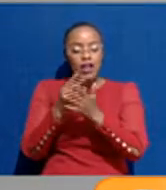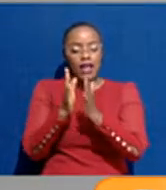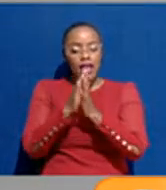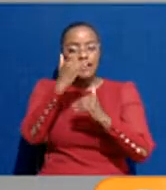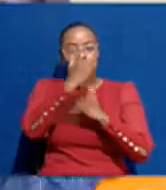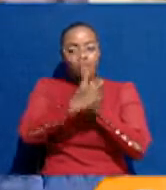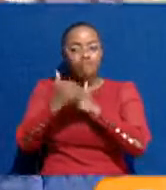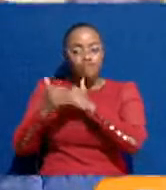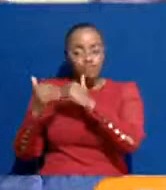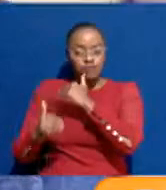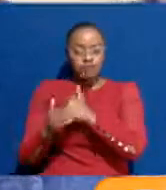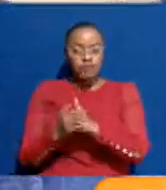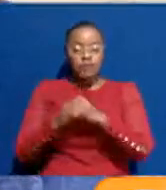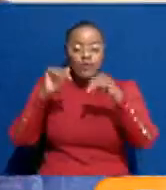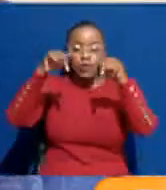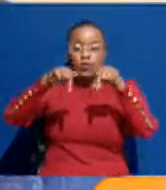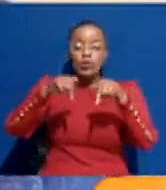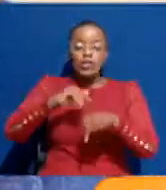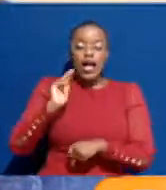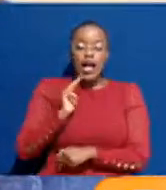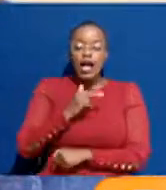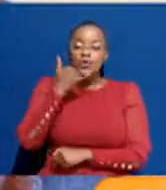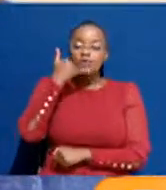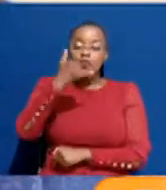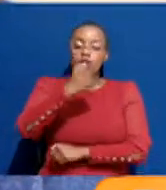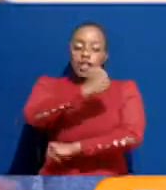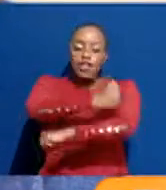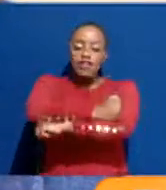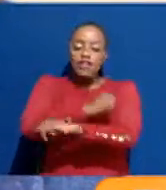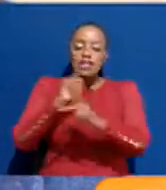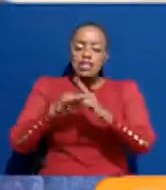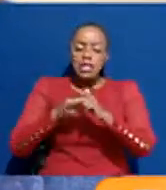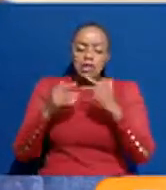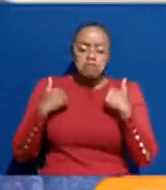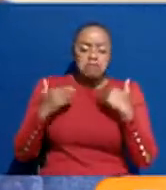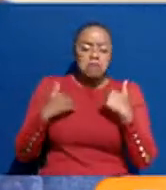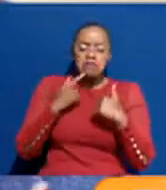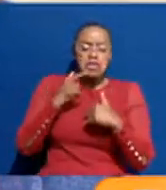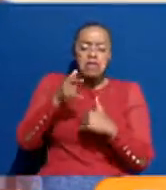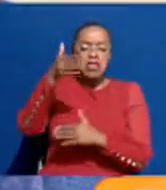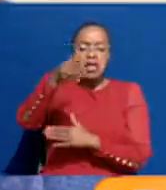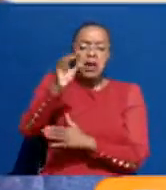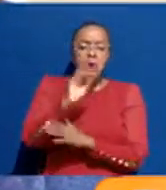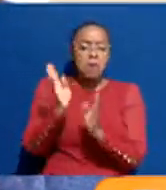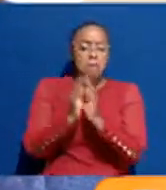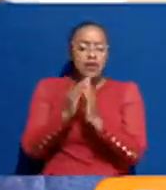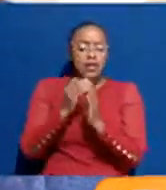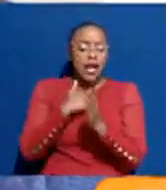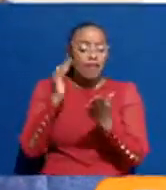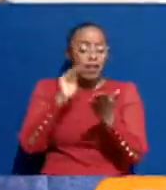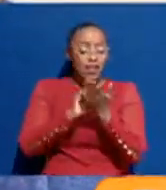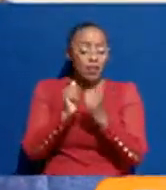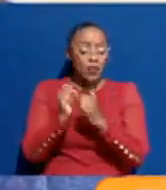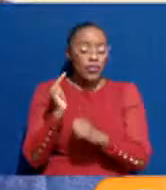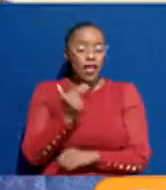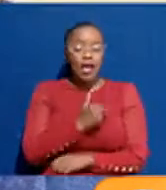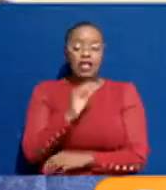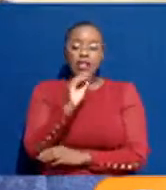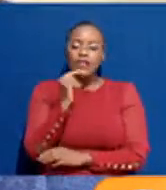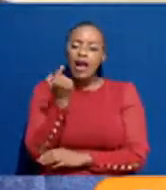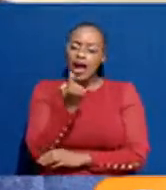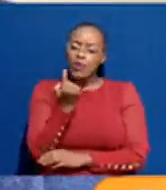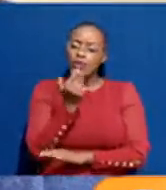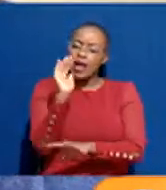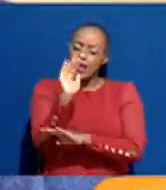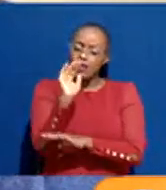kujeruhiwa vibaya. Leo hii tumewapigia simu, wanaanza kuepuka, wanasema hawako, they can't have a meeting again with us. Sasa ndio tunauliza,